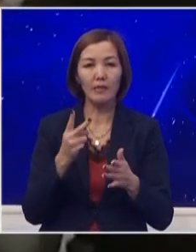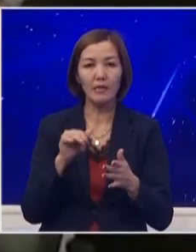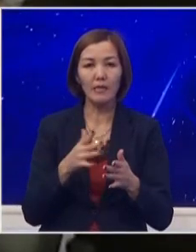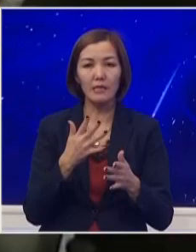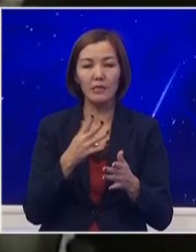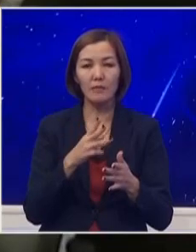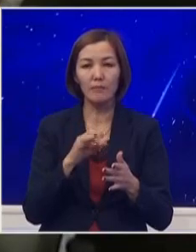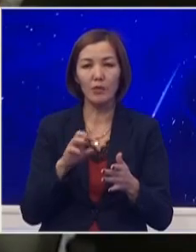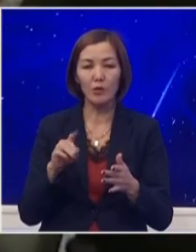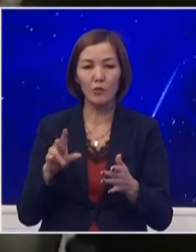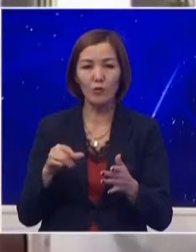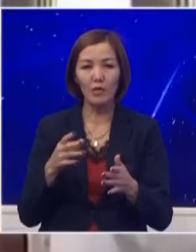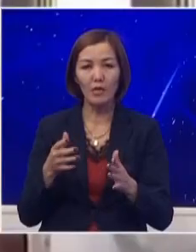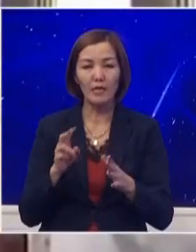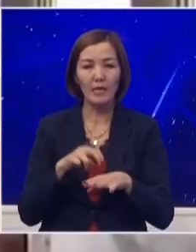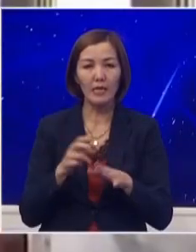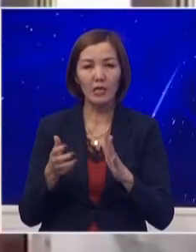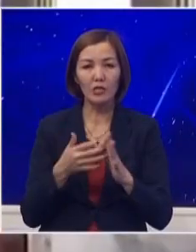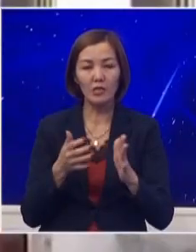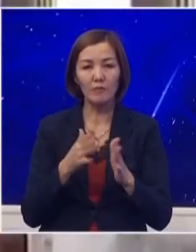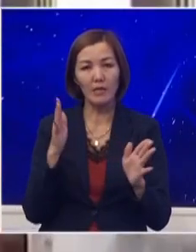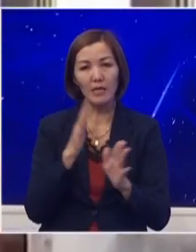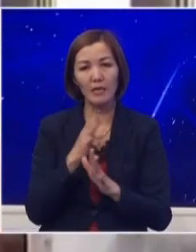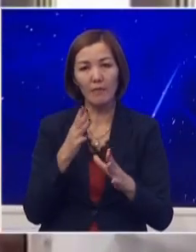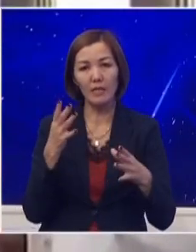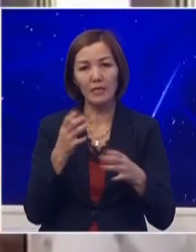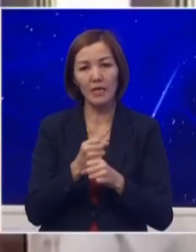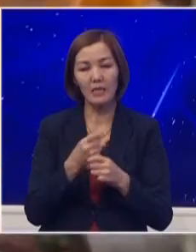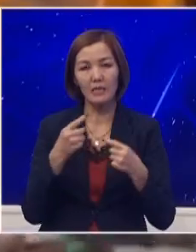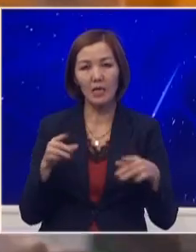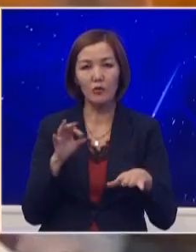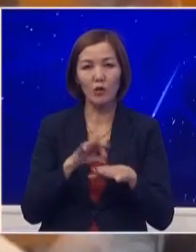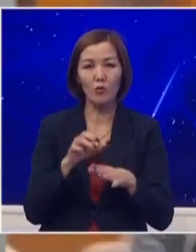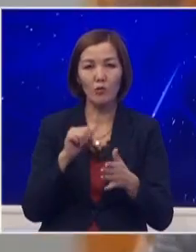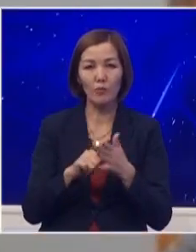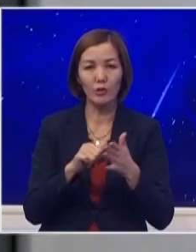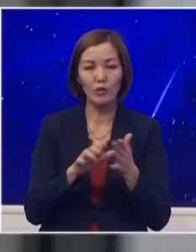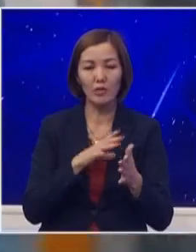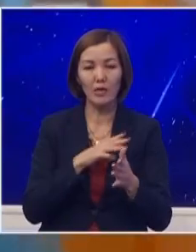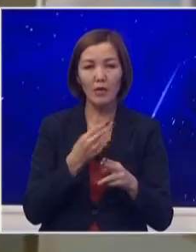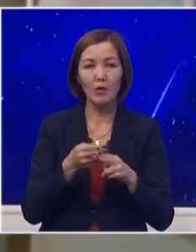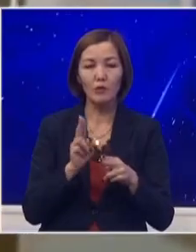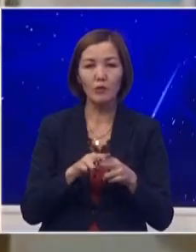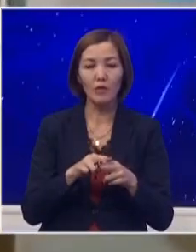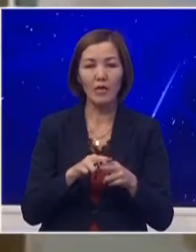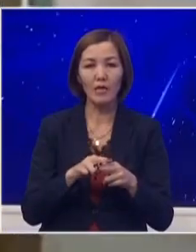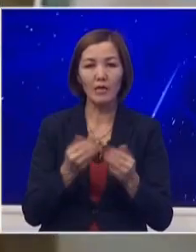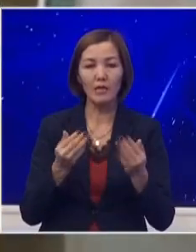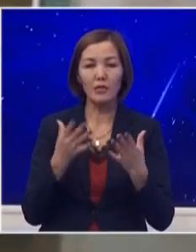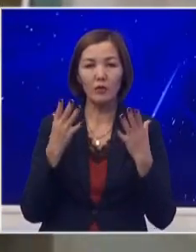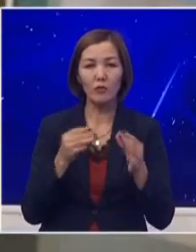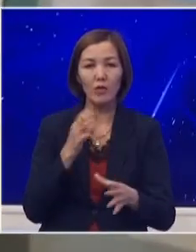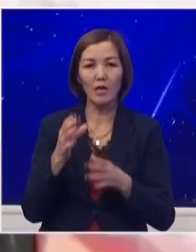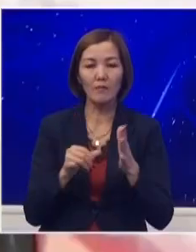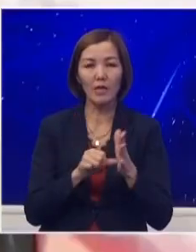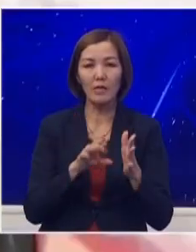дәрігер жетіспейді екен. Мұның бәріне климаттық дағдарыс пен әлемді жайлаған түрлі аурулар себеп дейді мамандар. Сондай-ақ сарапшылар дәл қазір әлемде